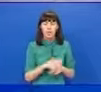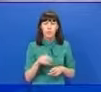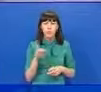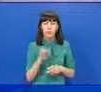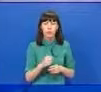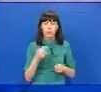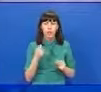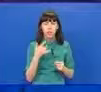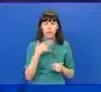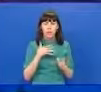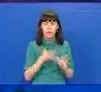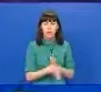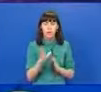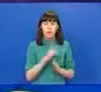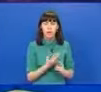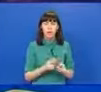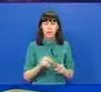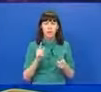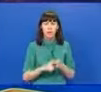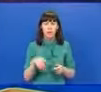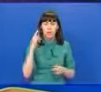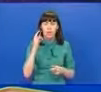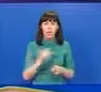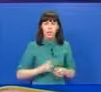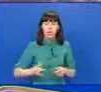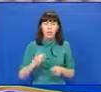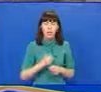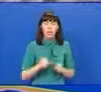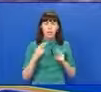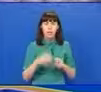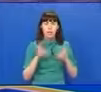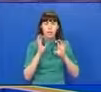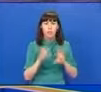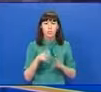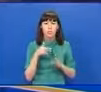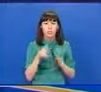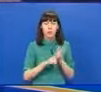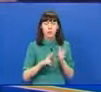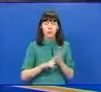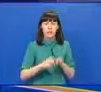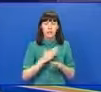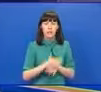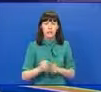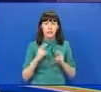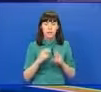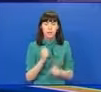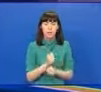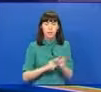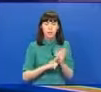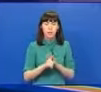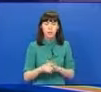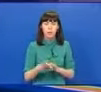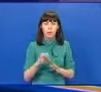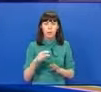қаржының көбін жаратып жіберіпті. Осыған байланысты Қазақстан Республикасы Қылмыстық кодексінің 188-ші бабы бойынша қылмыстық іс қозғалып,